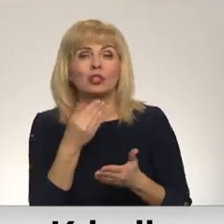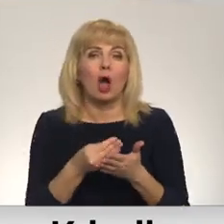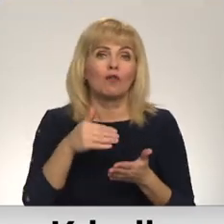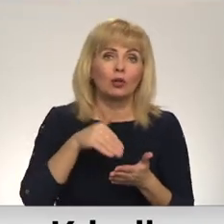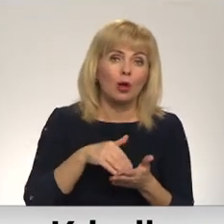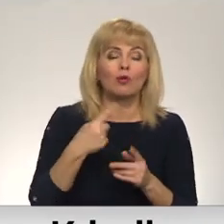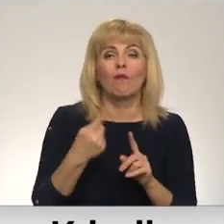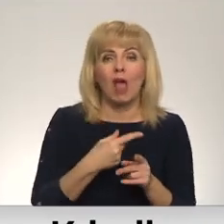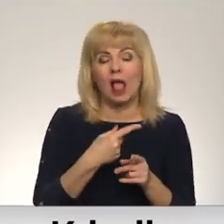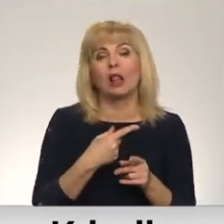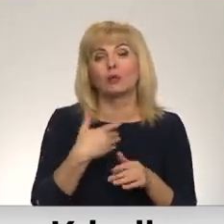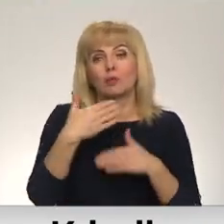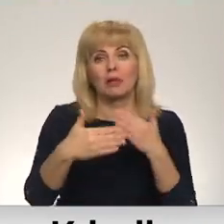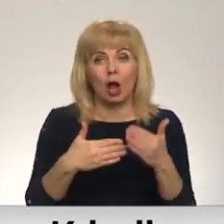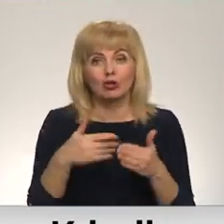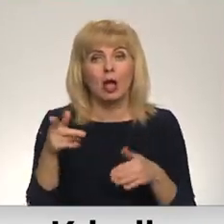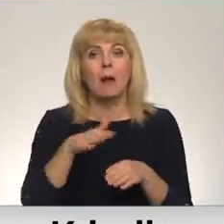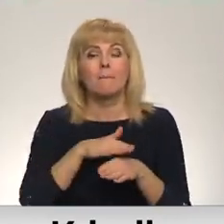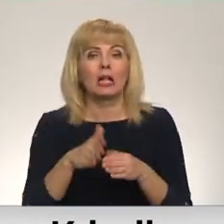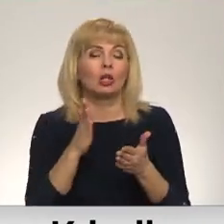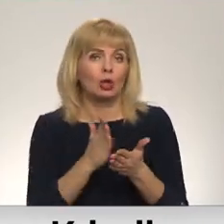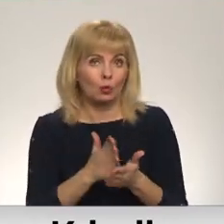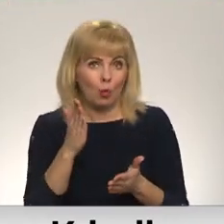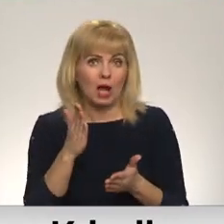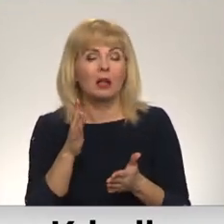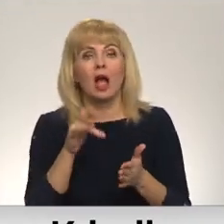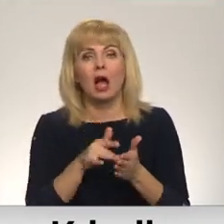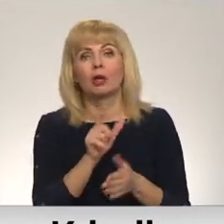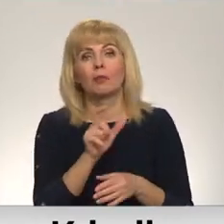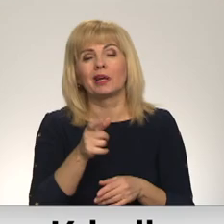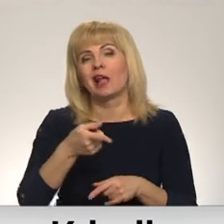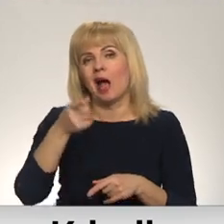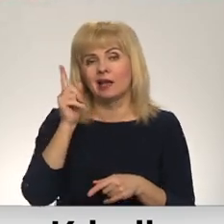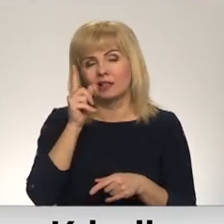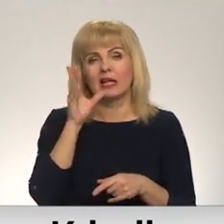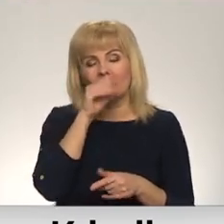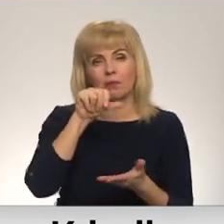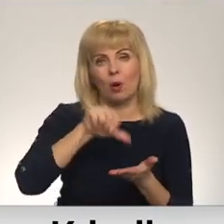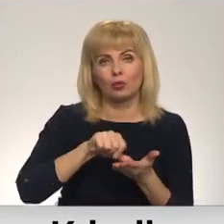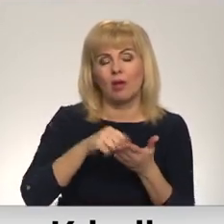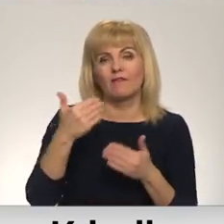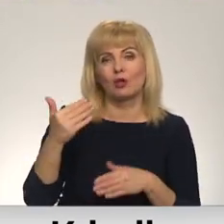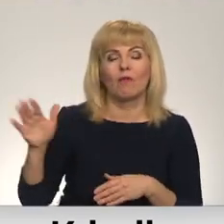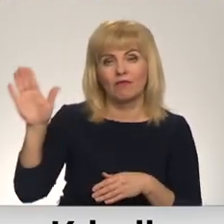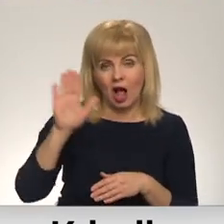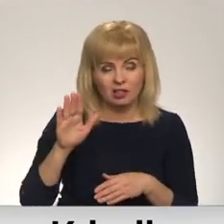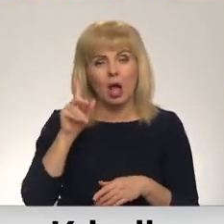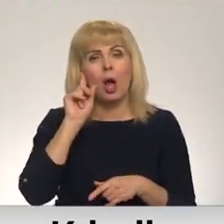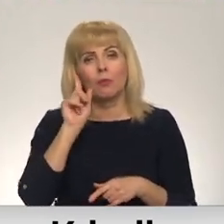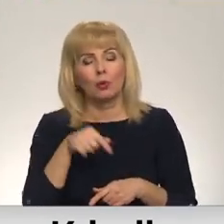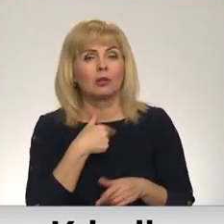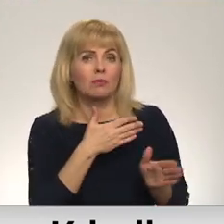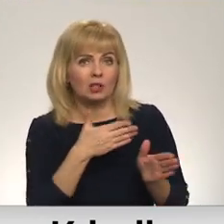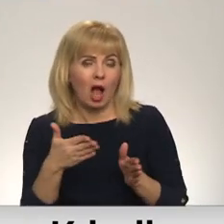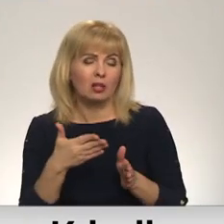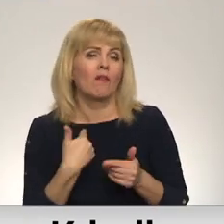vēl paudīs, viņiem pilnīgi noteikti būs kādu brīdi vismaz liekts iespējas uzstāties viņu valstī. Protams, ka mēs esam gatavi